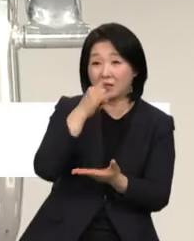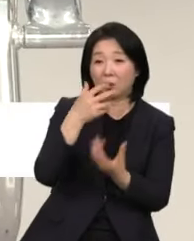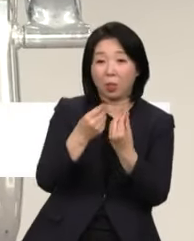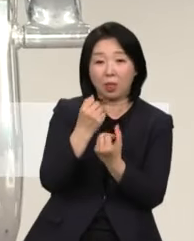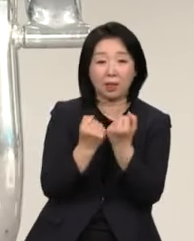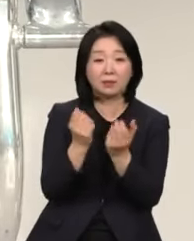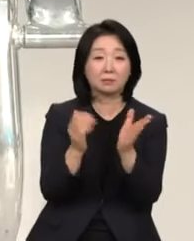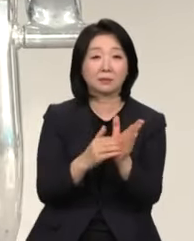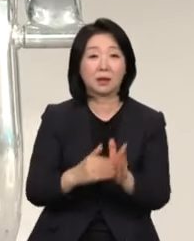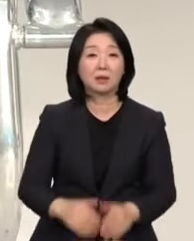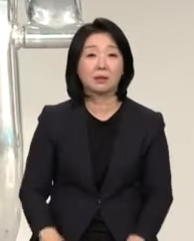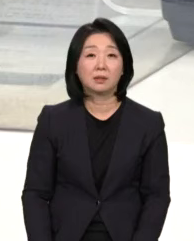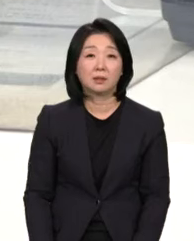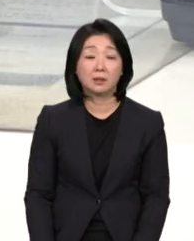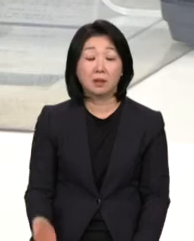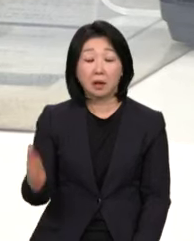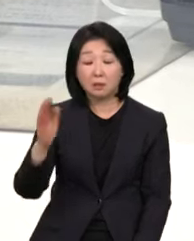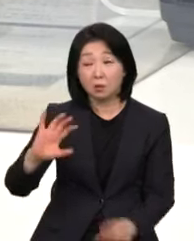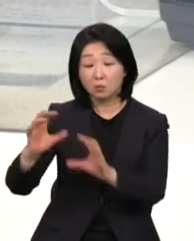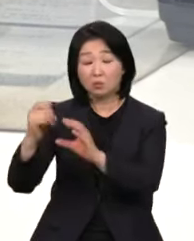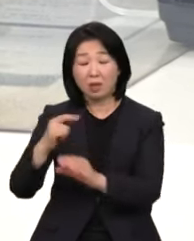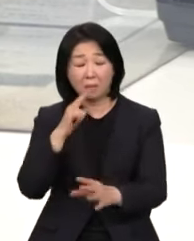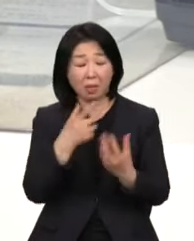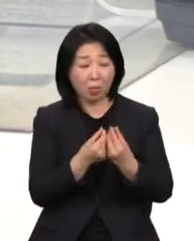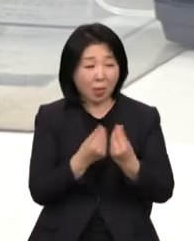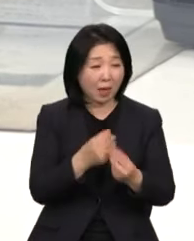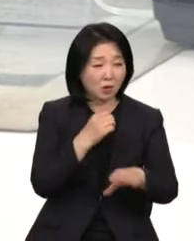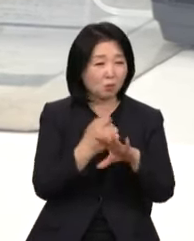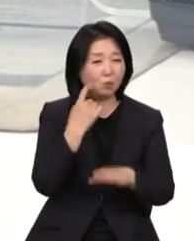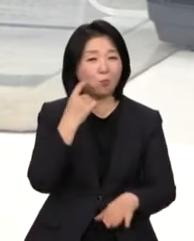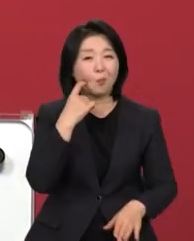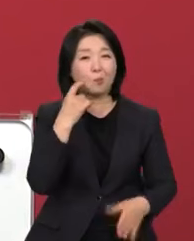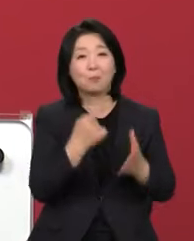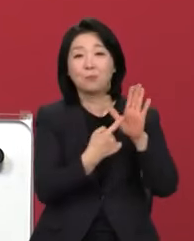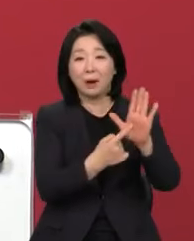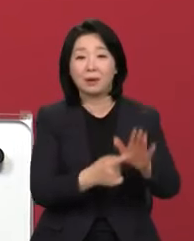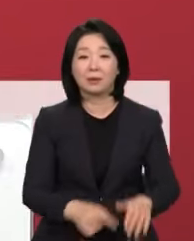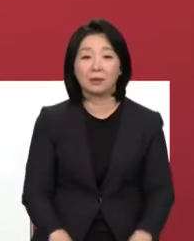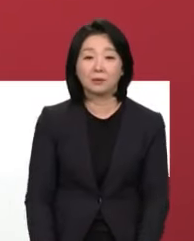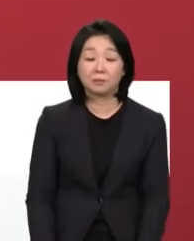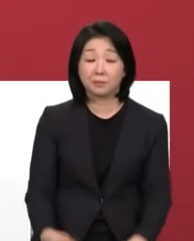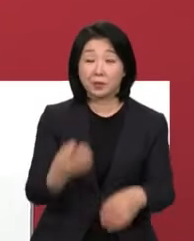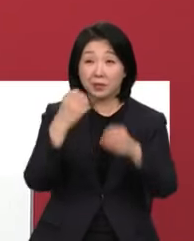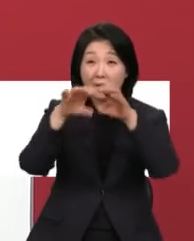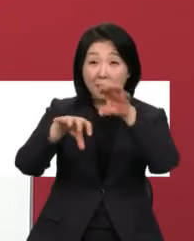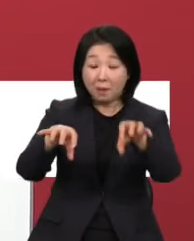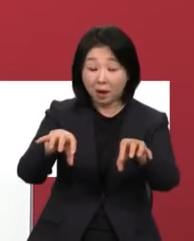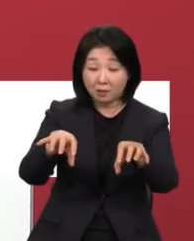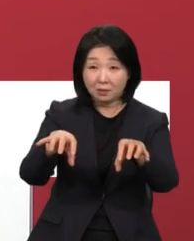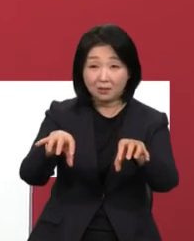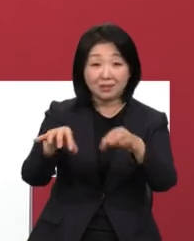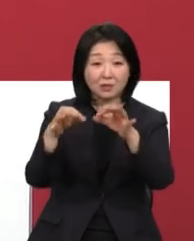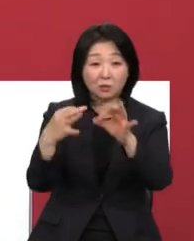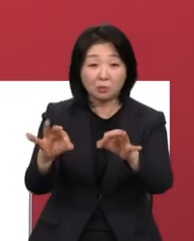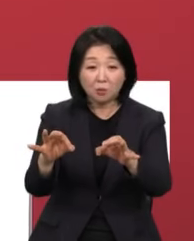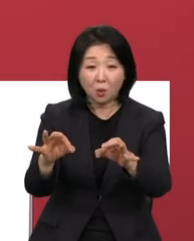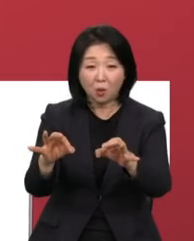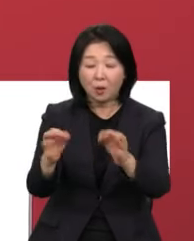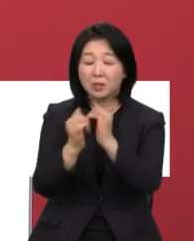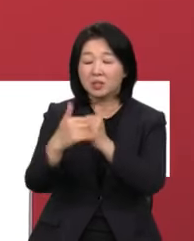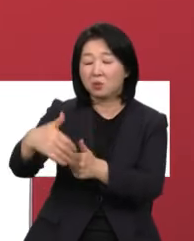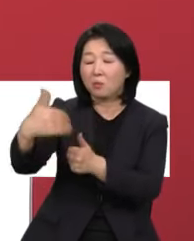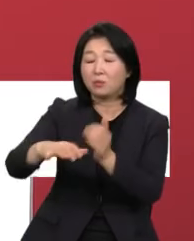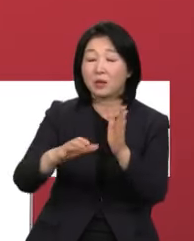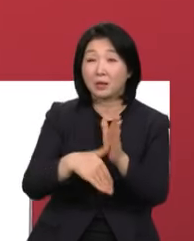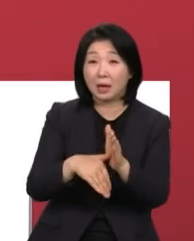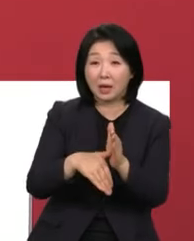해명했습니다. 하지만 국민의힘은 이 해명이 거짓이라고 주장했습니다. 새마을금고 직원 권유에 따라 대출을 신청한